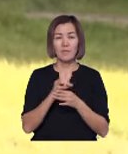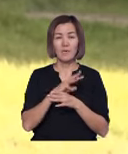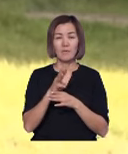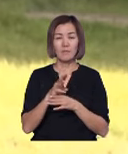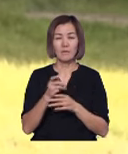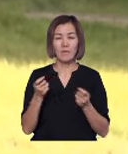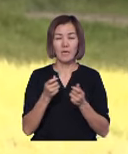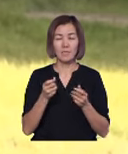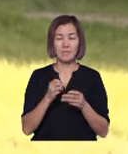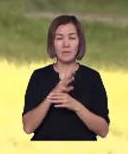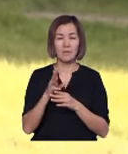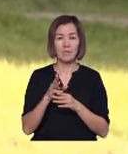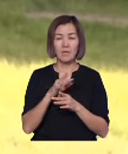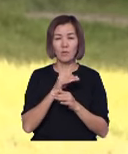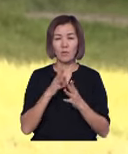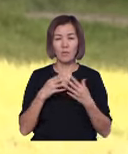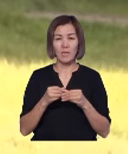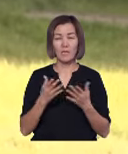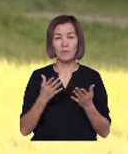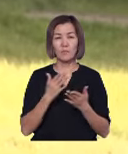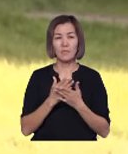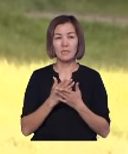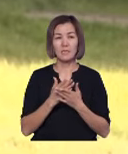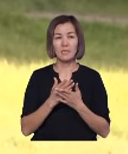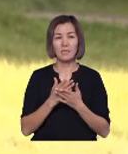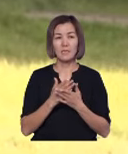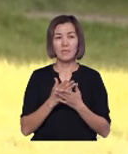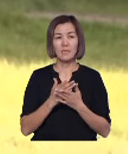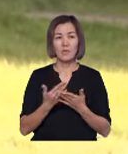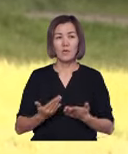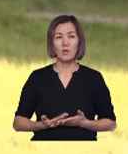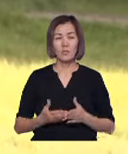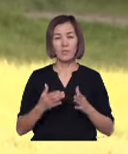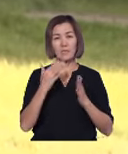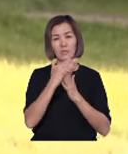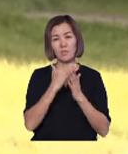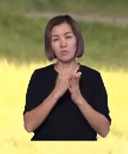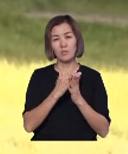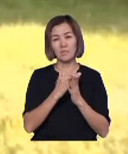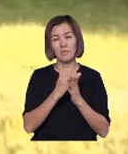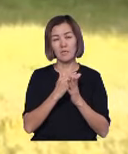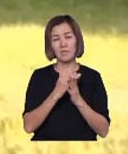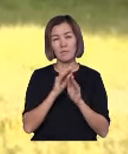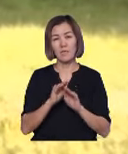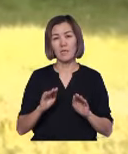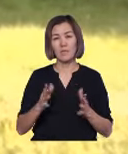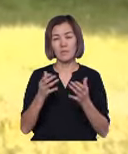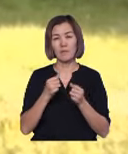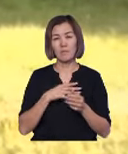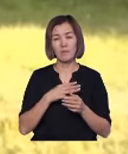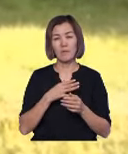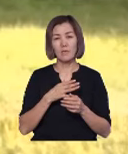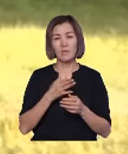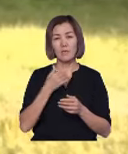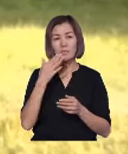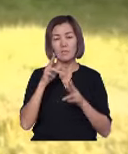аз қамтылған, көп балалы және де жаңағы өздерінің әлеуметтік статусына сәйкес балаларды қабылдап жатырмыз. Жетісу жазғы демалыс